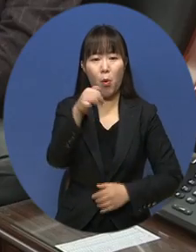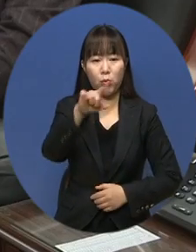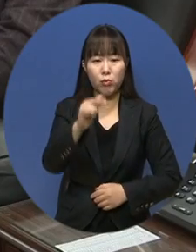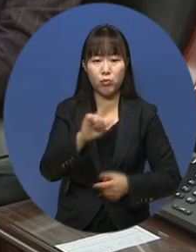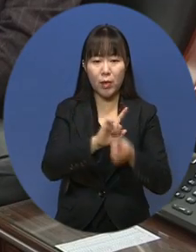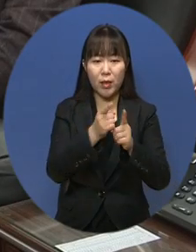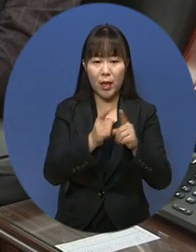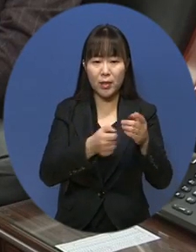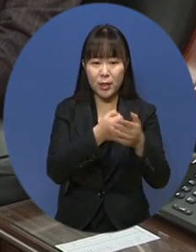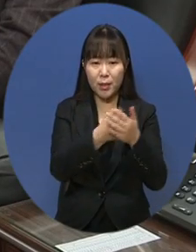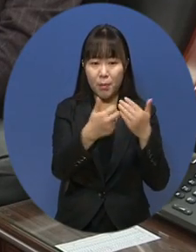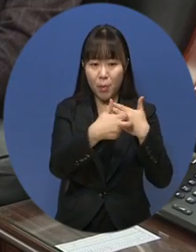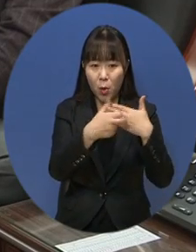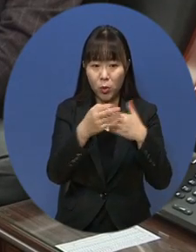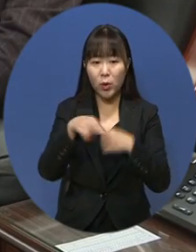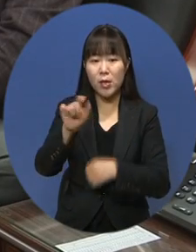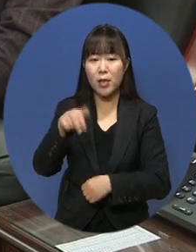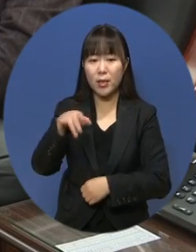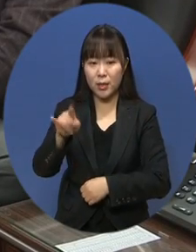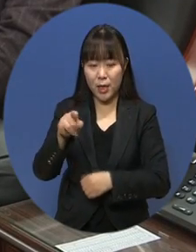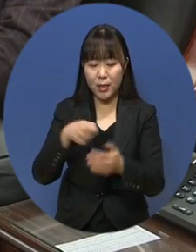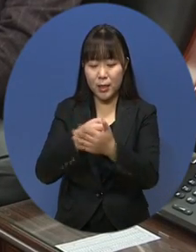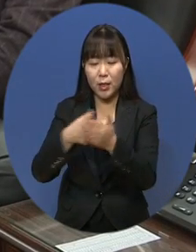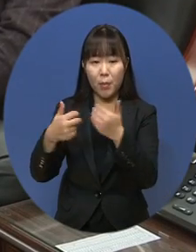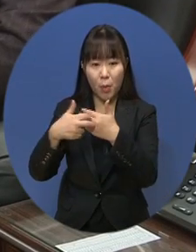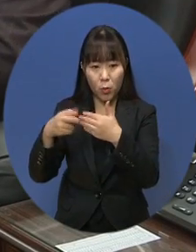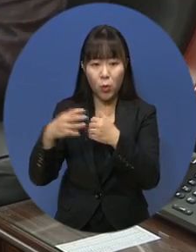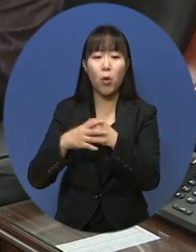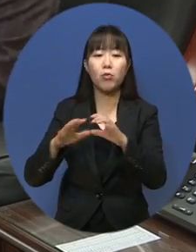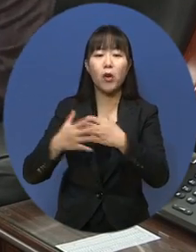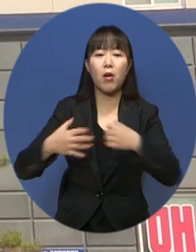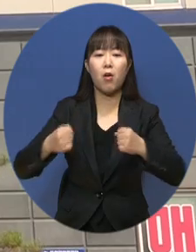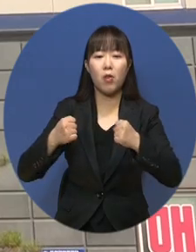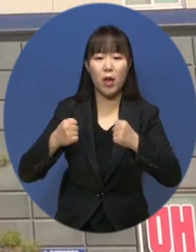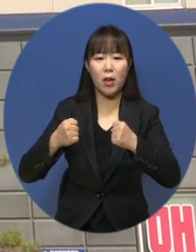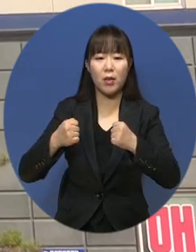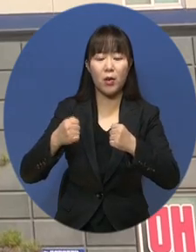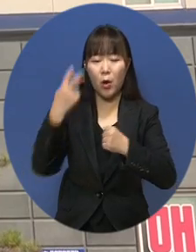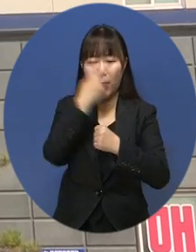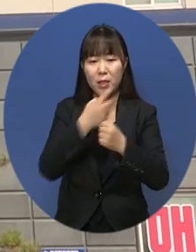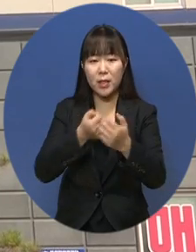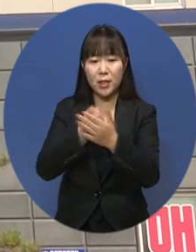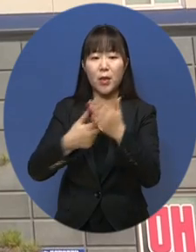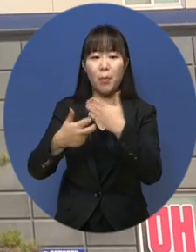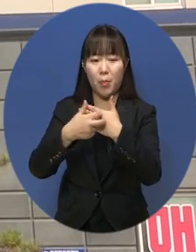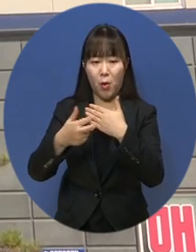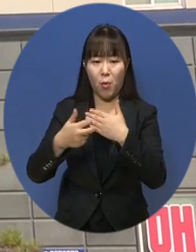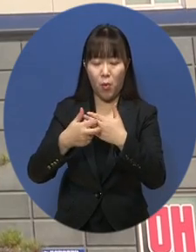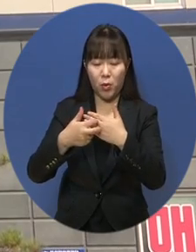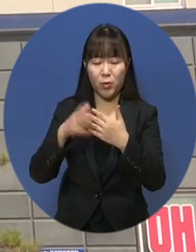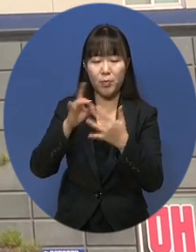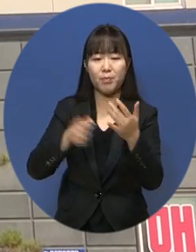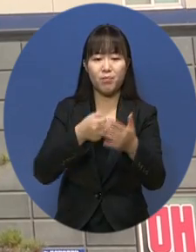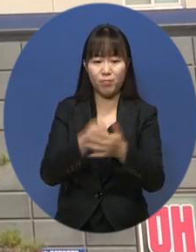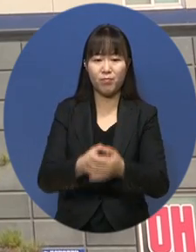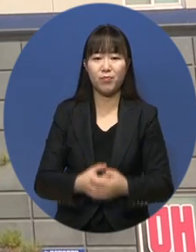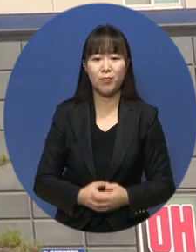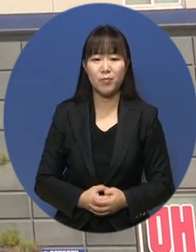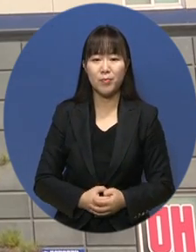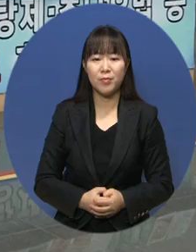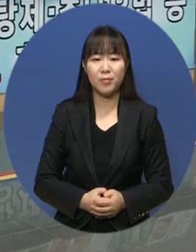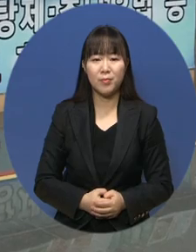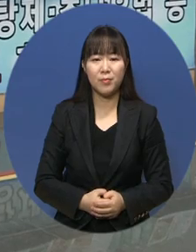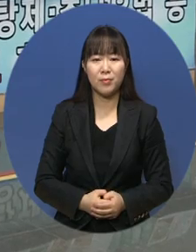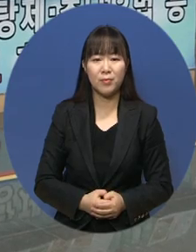위탁 지정 병원과 산재 지정 병원, 국가 건강검진 지정 병원으로 선정됐습니다.